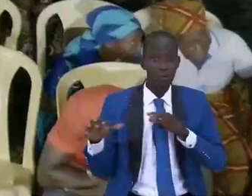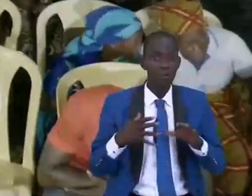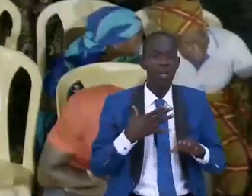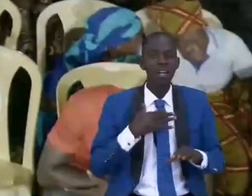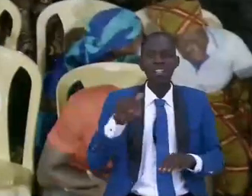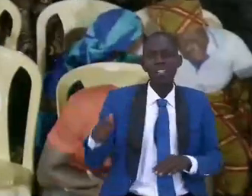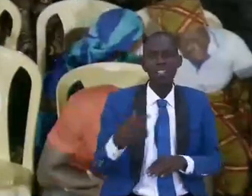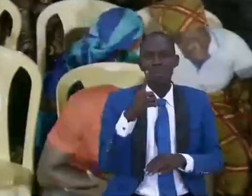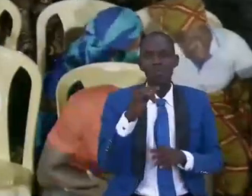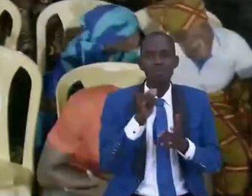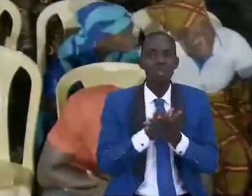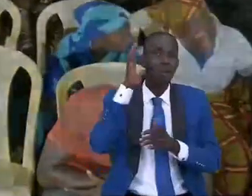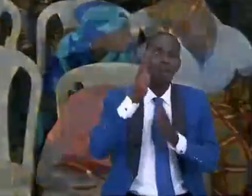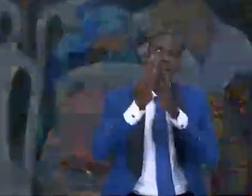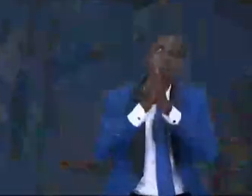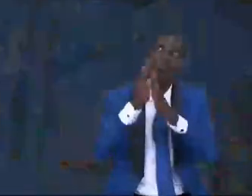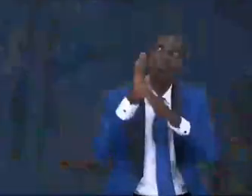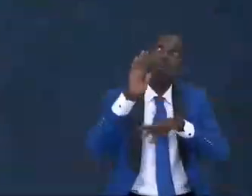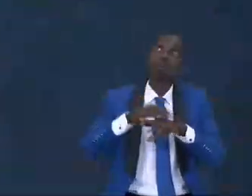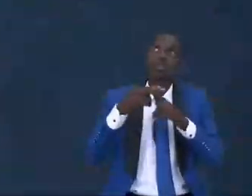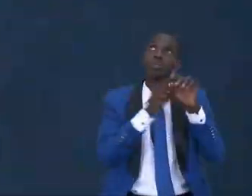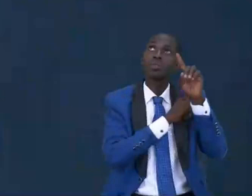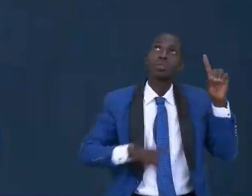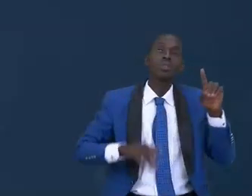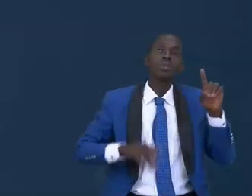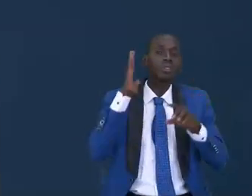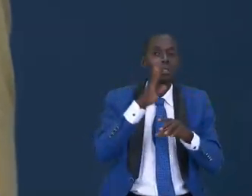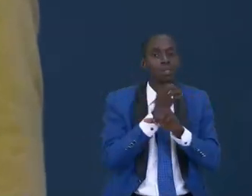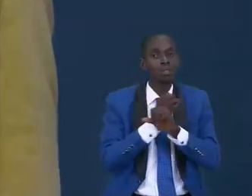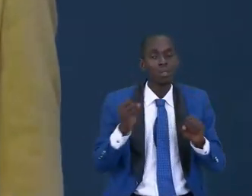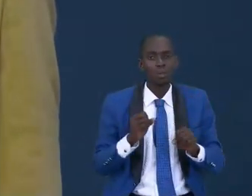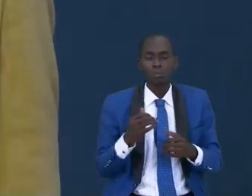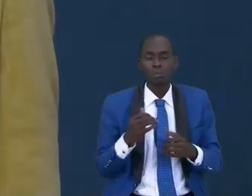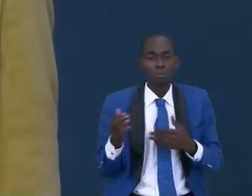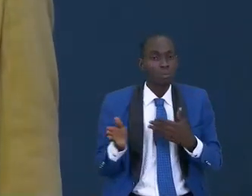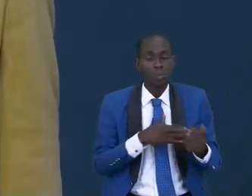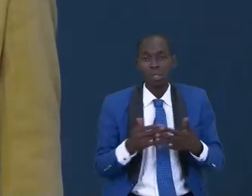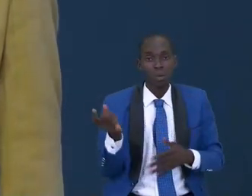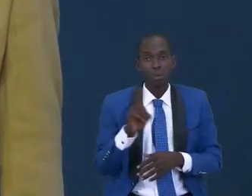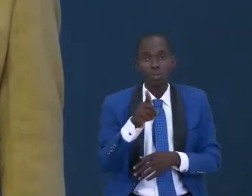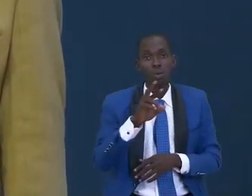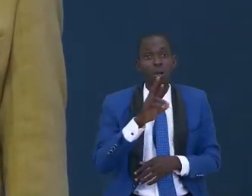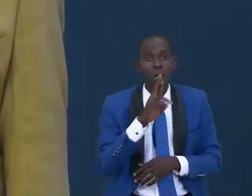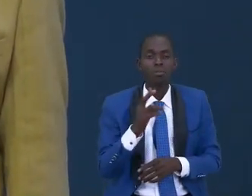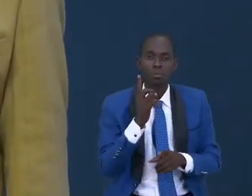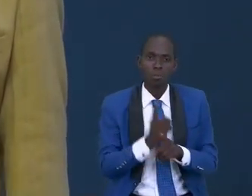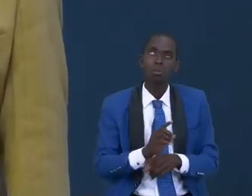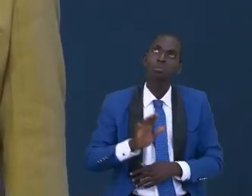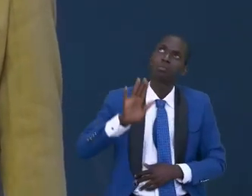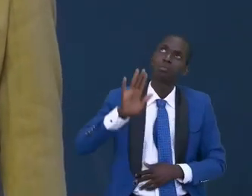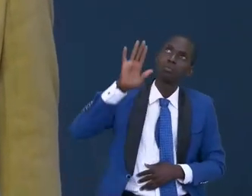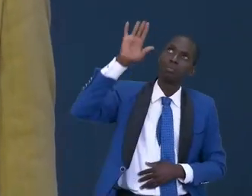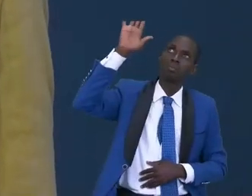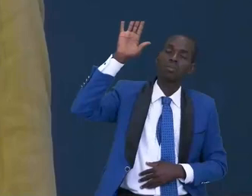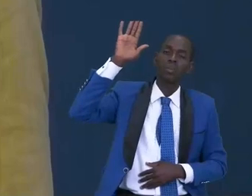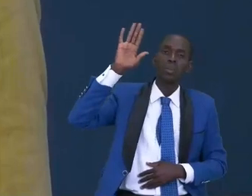faites. Et quiconque invoquera le nom du Seigneur sera sauvé. Où que tu te trouves, lève la main.